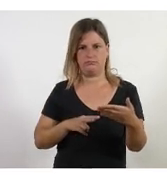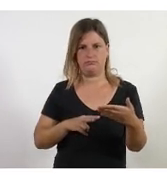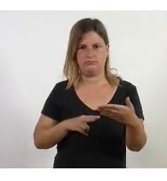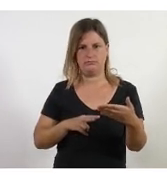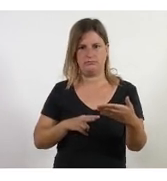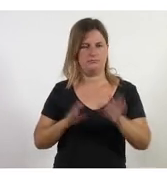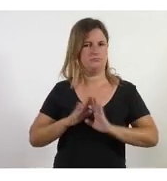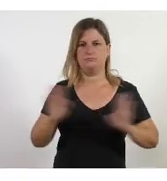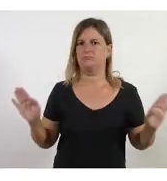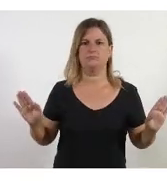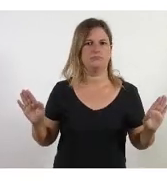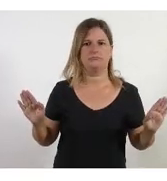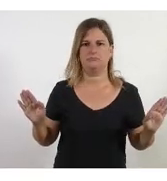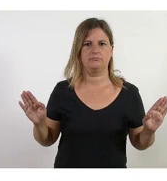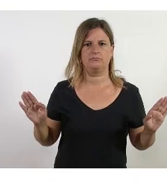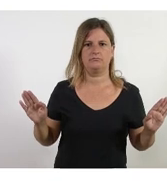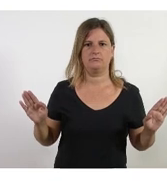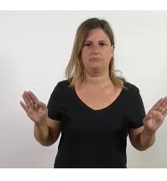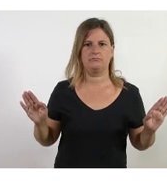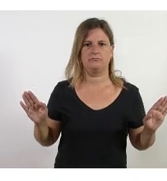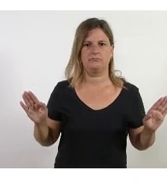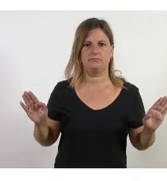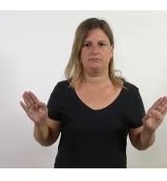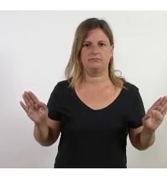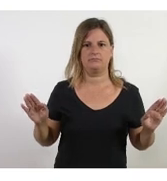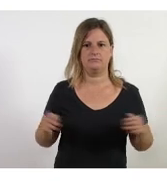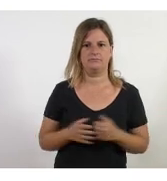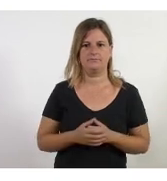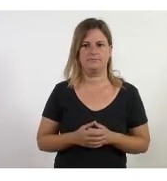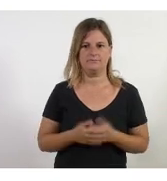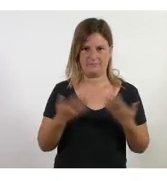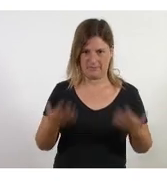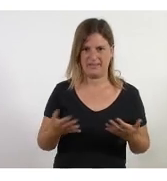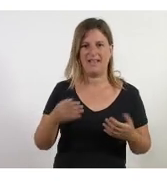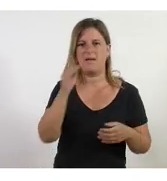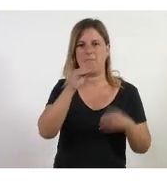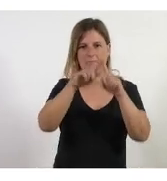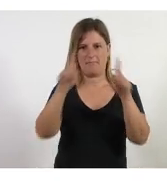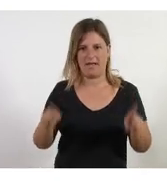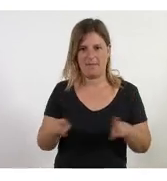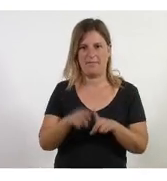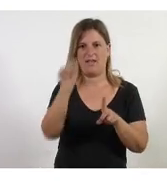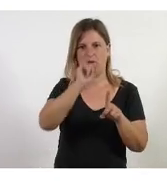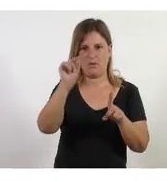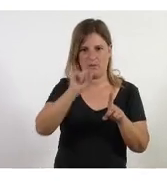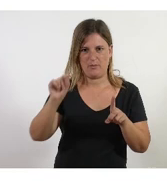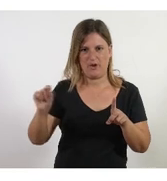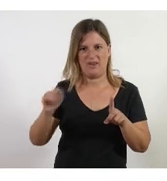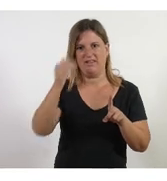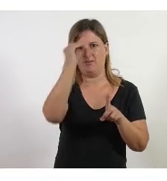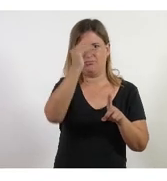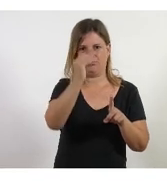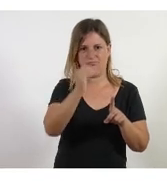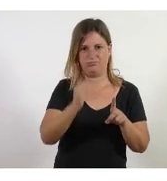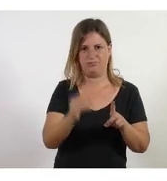i no facis res més. I després torno parlant tu. Vale? Vinga, agafes una fulla de paper, un boli i un llapis. M'hi poses o hi escrius